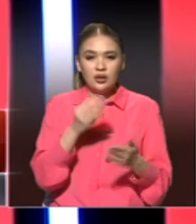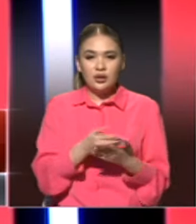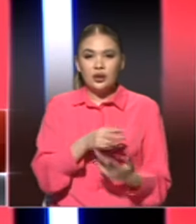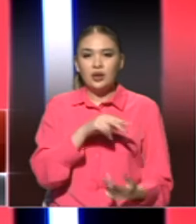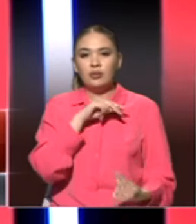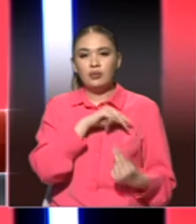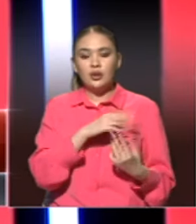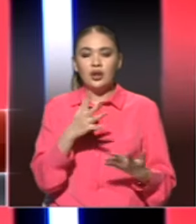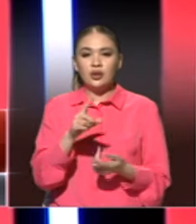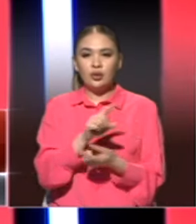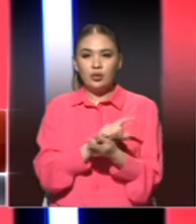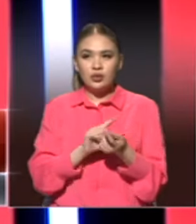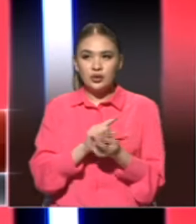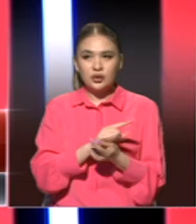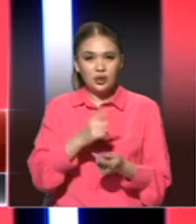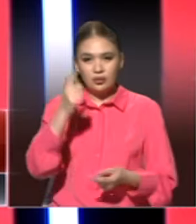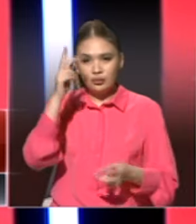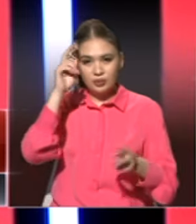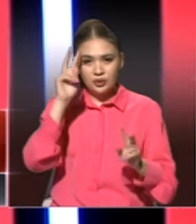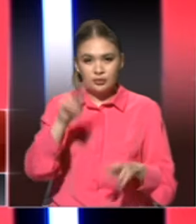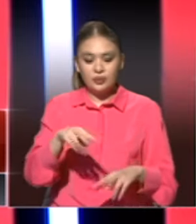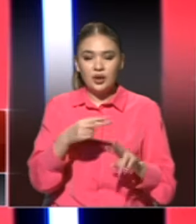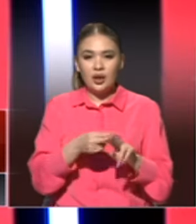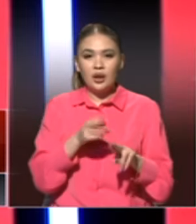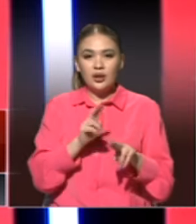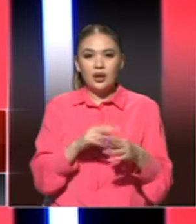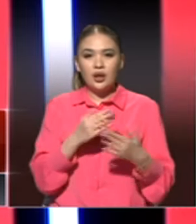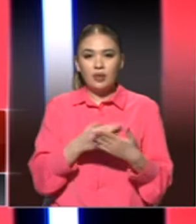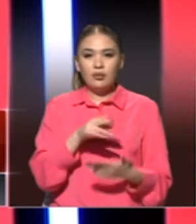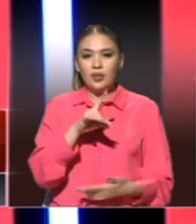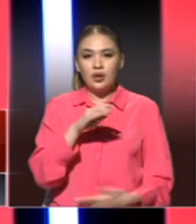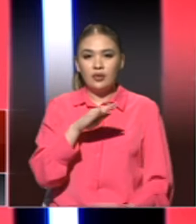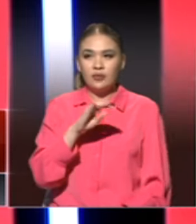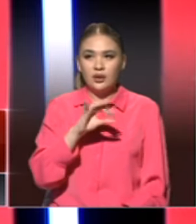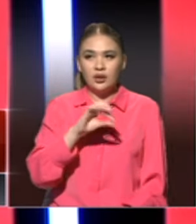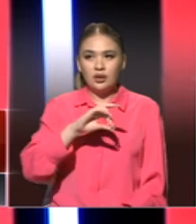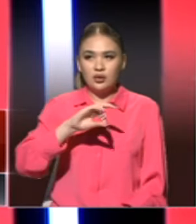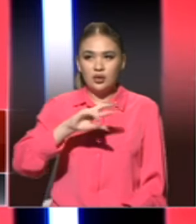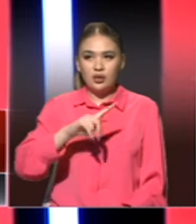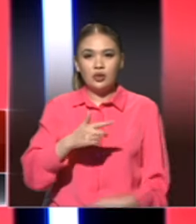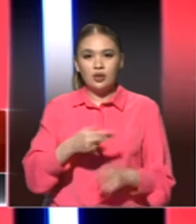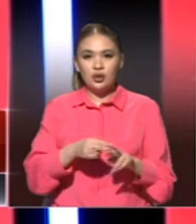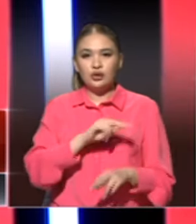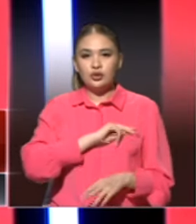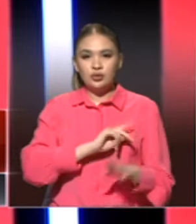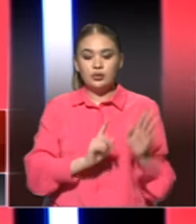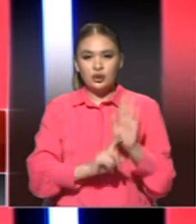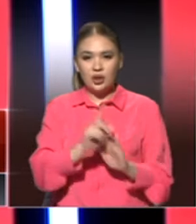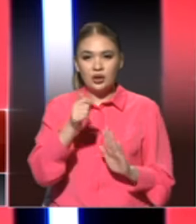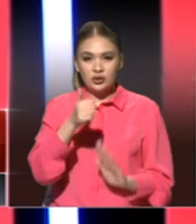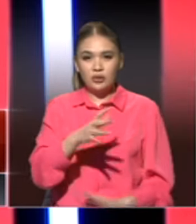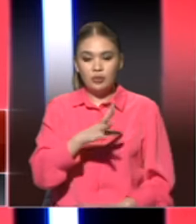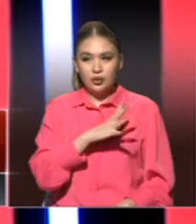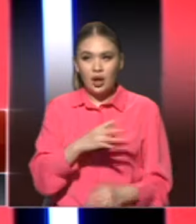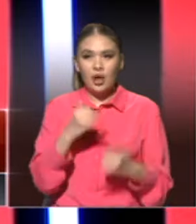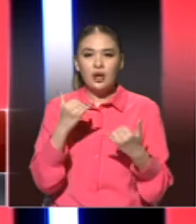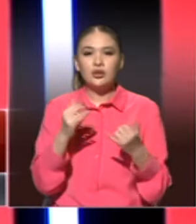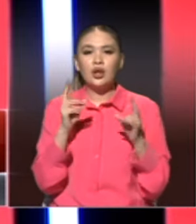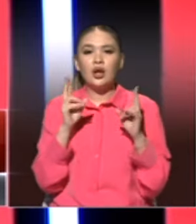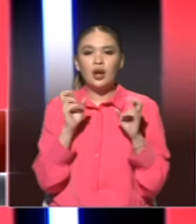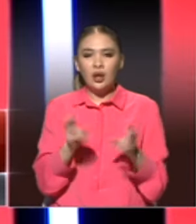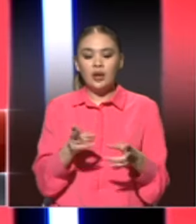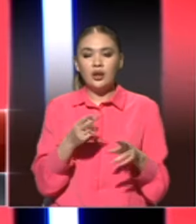қандай өзгерістер жүргізіліп жатқанын біле бермейді. Бізде осы мақсатта мысалға профориентолог мамандар жақсы жұмыс бастаған дейтін. Қазір олардың жұмысы қалай жүріп